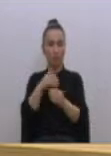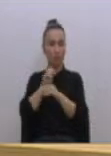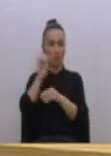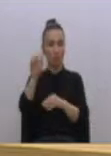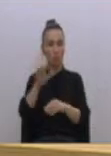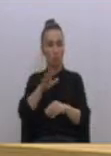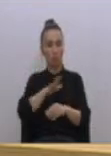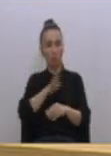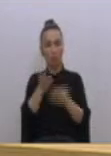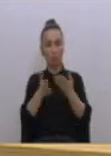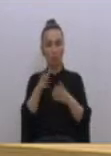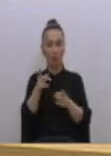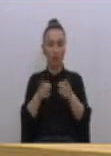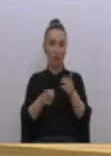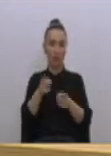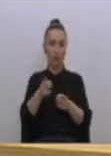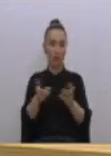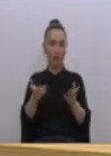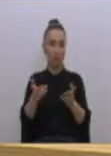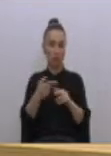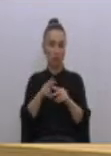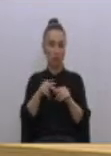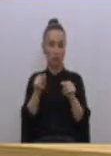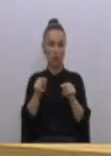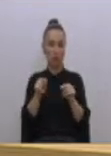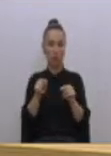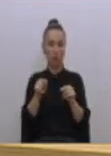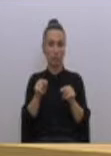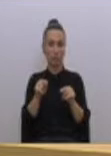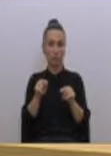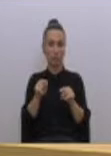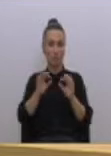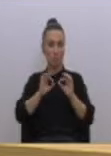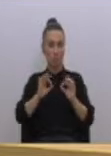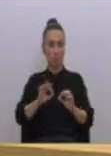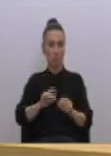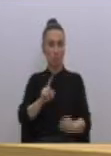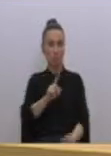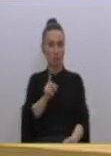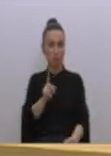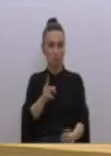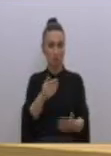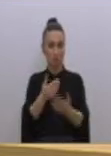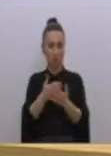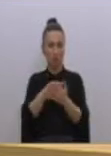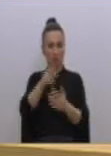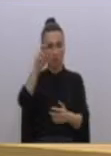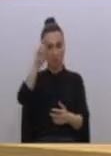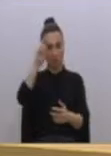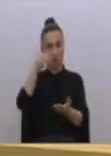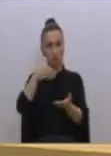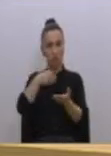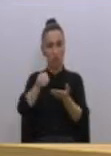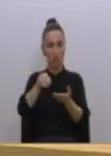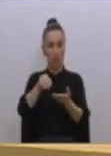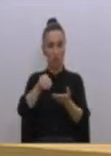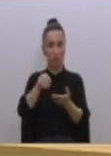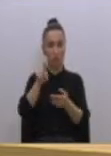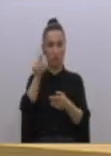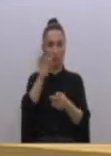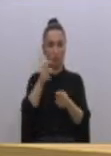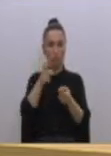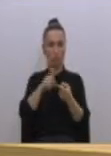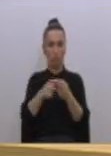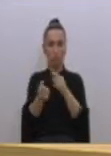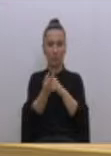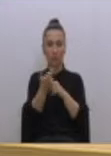არა რეალურად ან ეს პროკურატურას, მაგრამ მაგალითად სახელმწიფო შეწყვეტებში გამოვლენილია